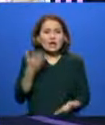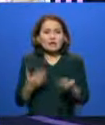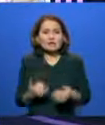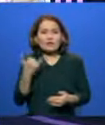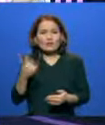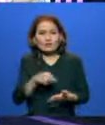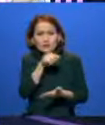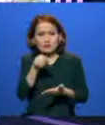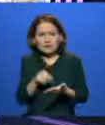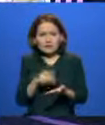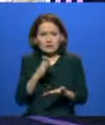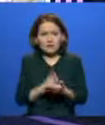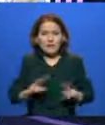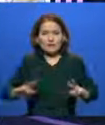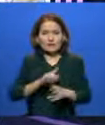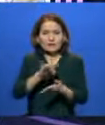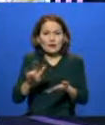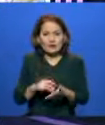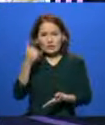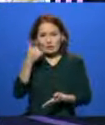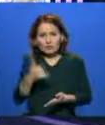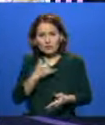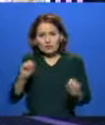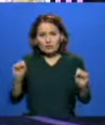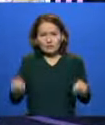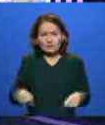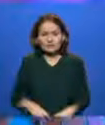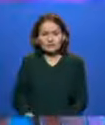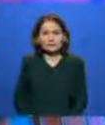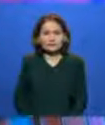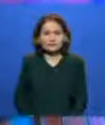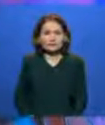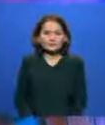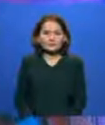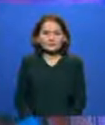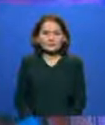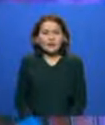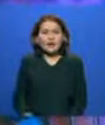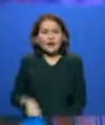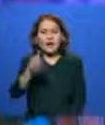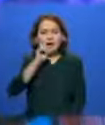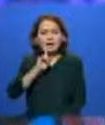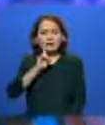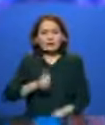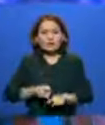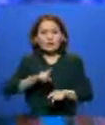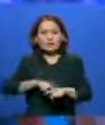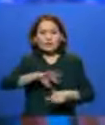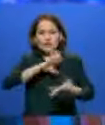Астанадағы 55-37-10 байланыс телефонына хабарласуға болады. Ал мен еске сала кетейін,